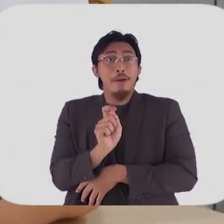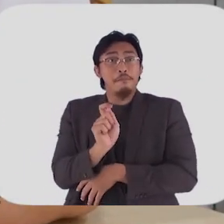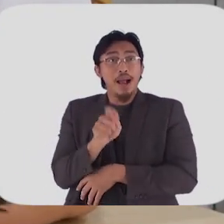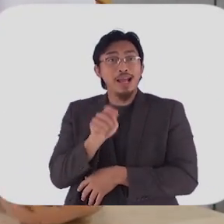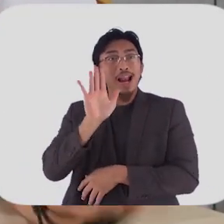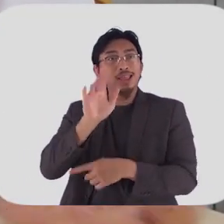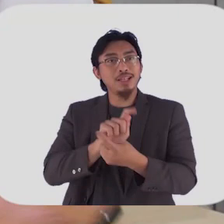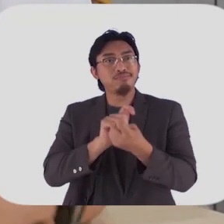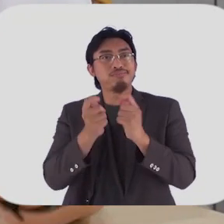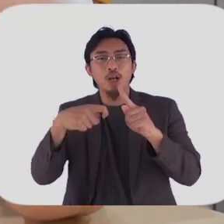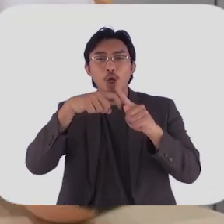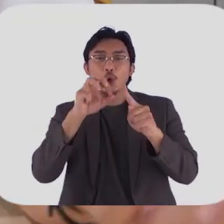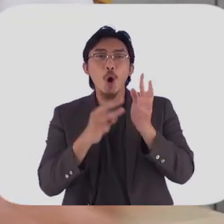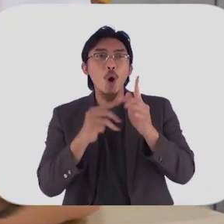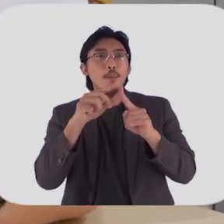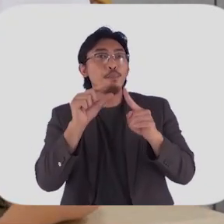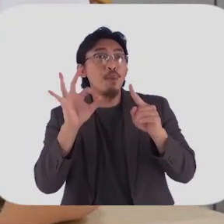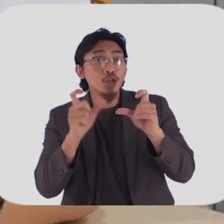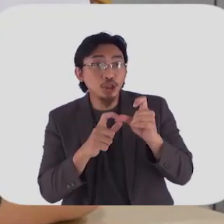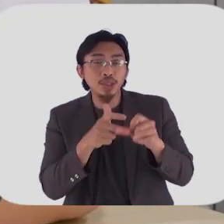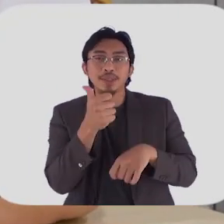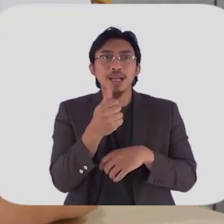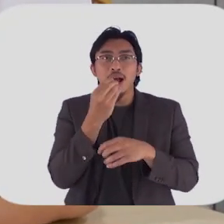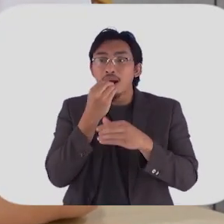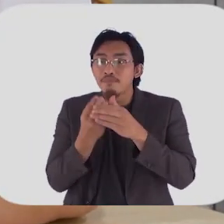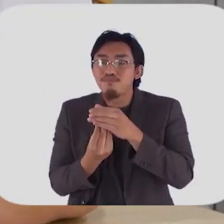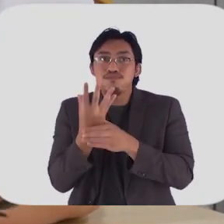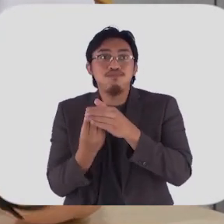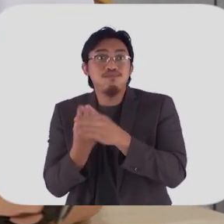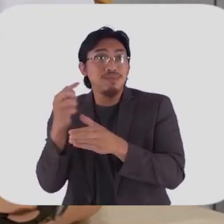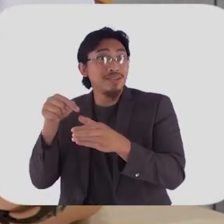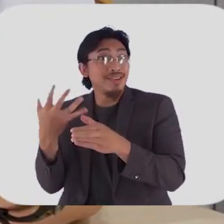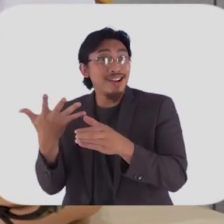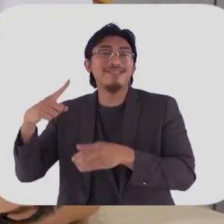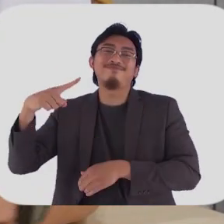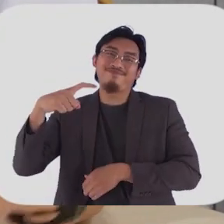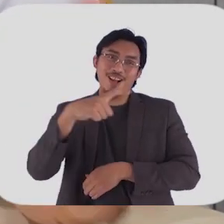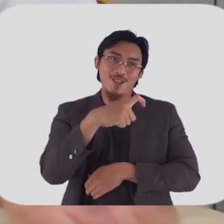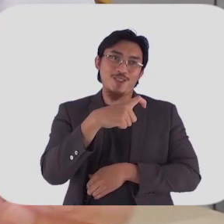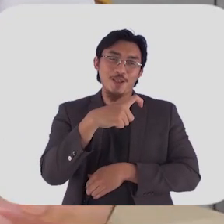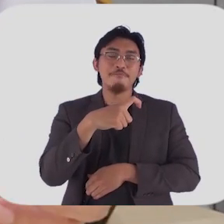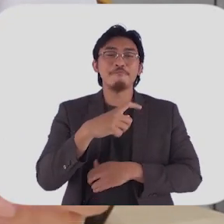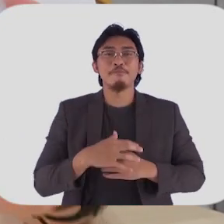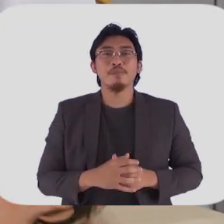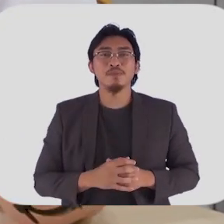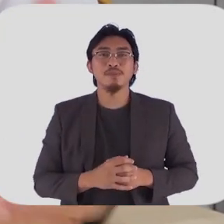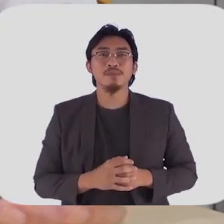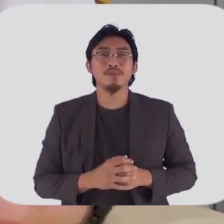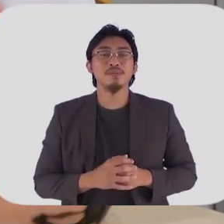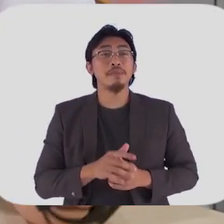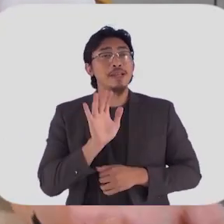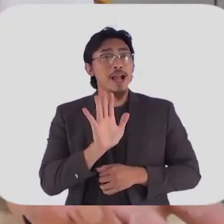ulang. Kami manfaatkan, ada yang menjadi kompos, ada juga yang menjadi untuk makan budidaya black